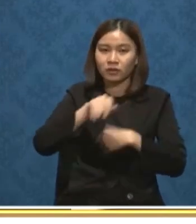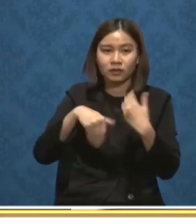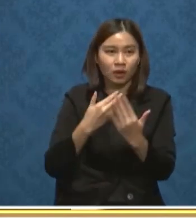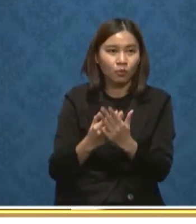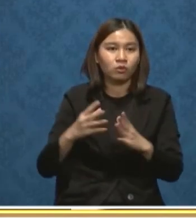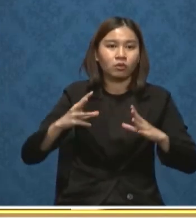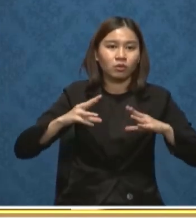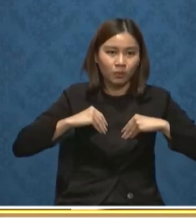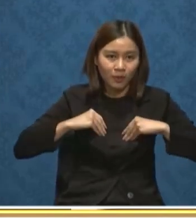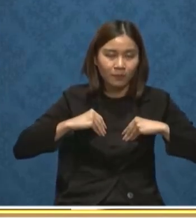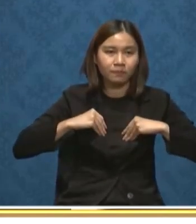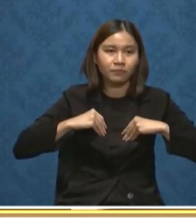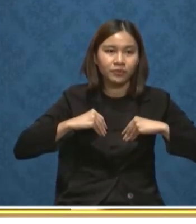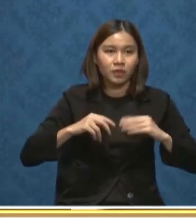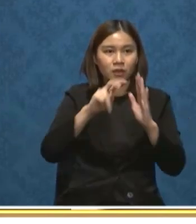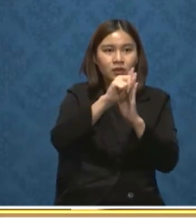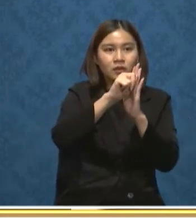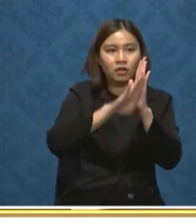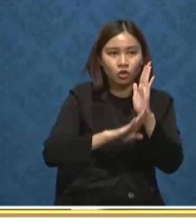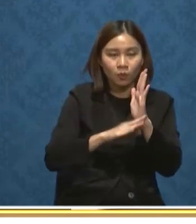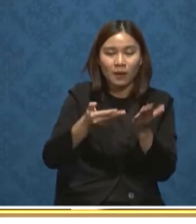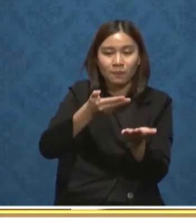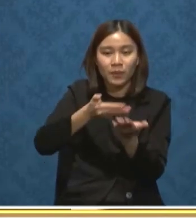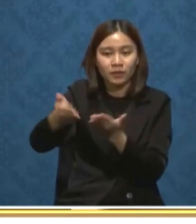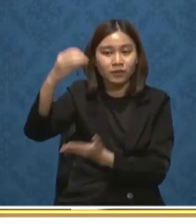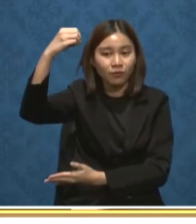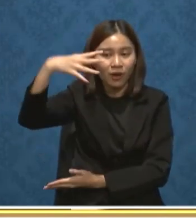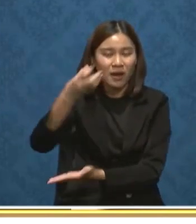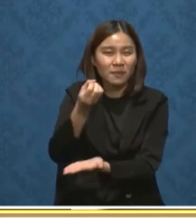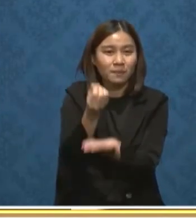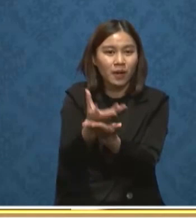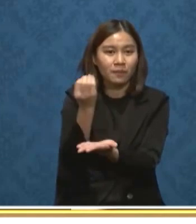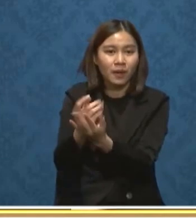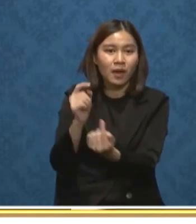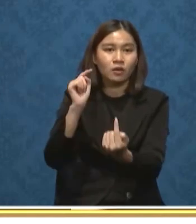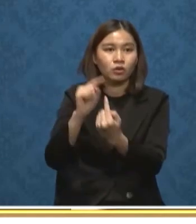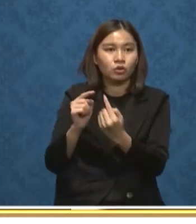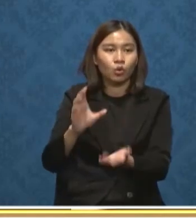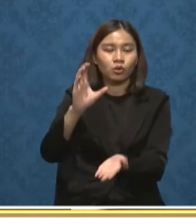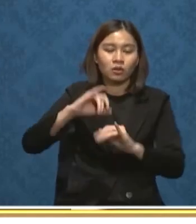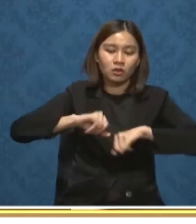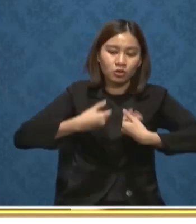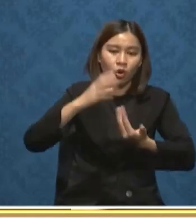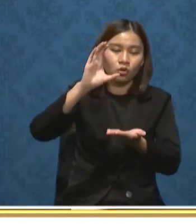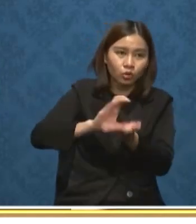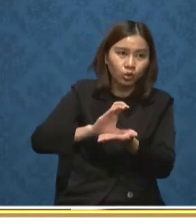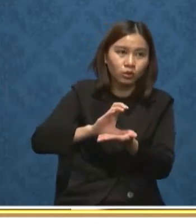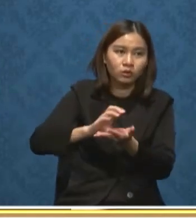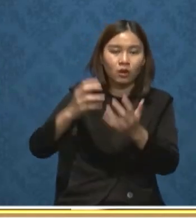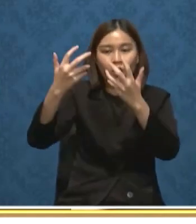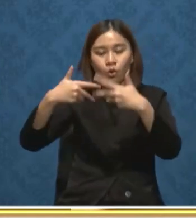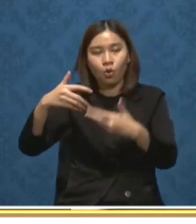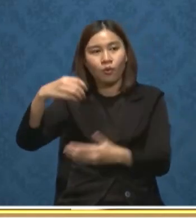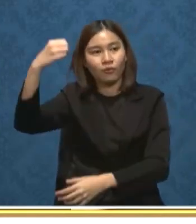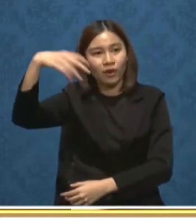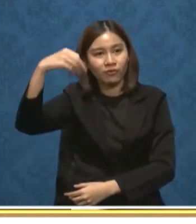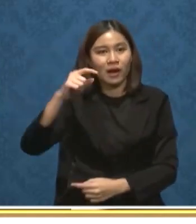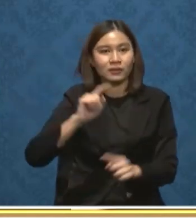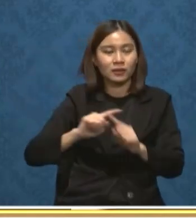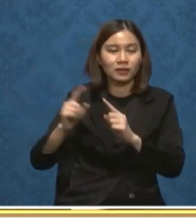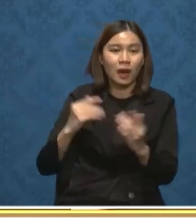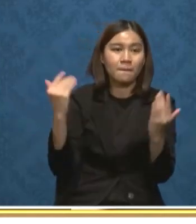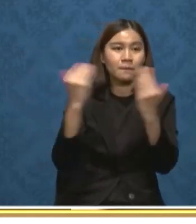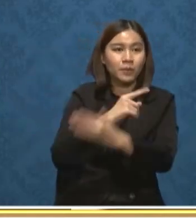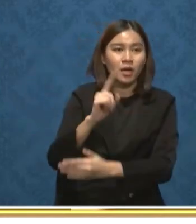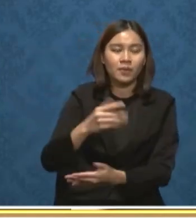ก น่ะโยบายที่ไปซื้อไฟแพง ๆ จากในฤุนพลังงาน จากในฤุนโงไฟ้าถูกแปลออก